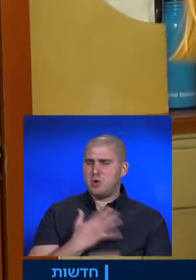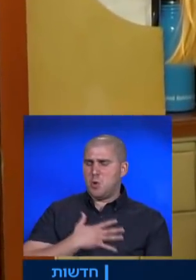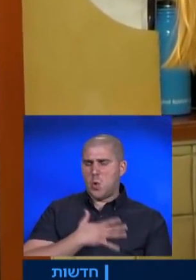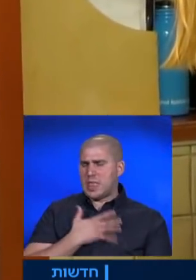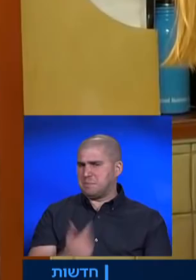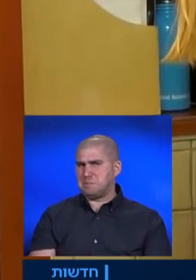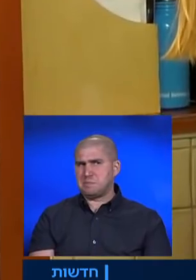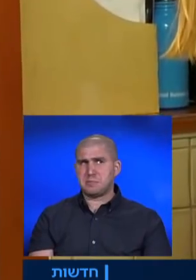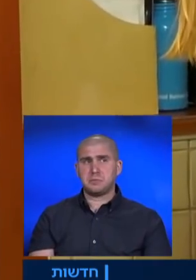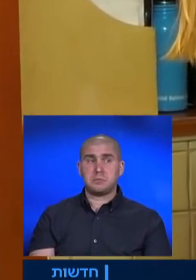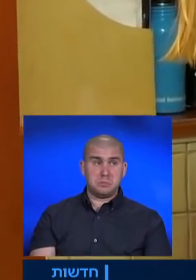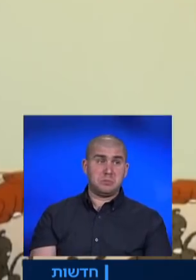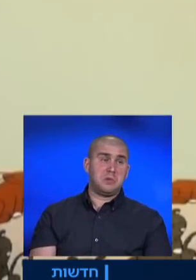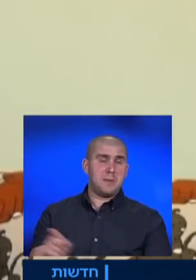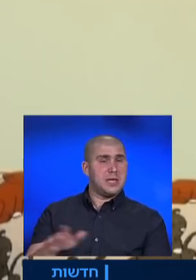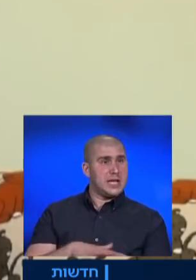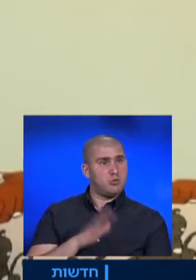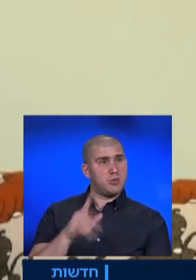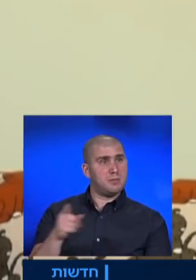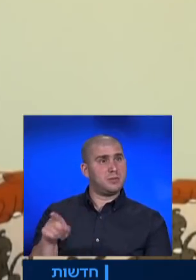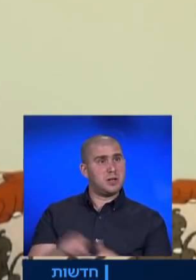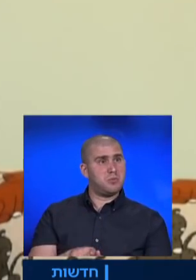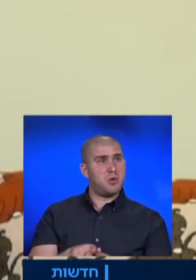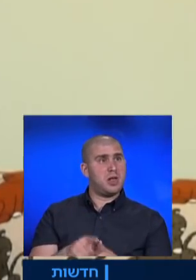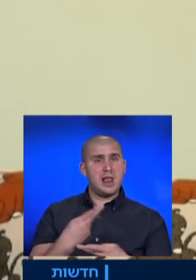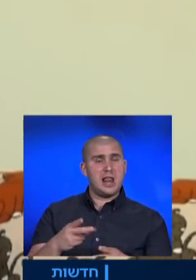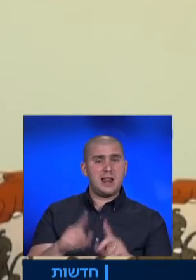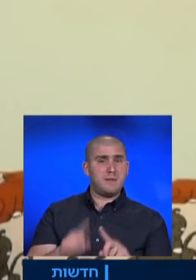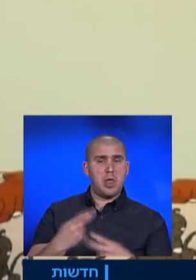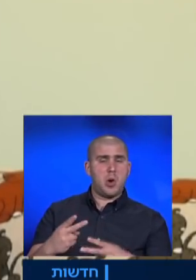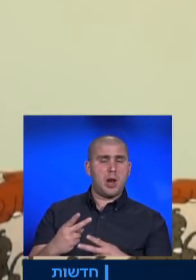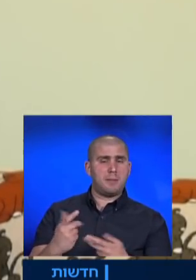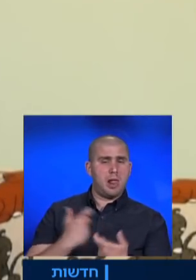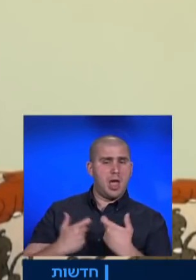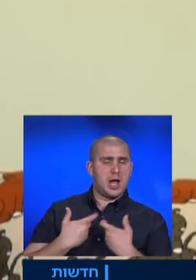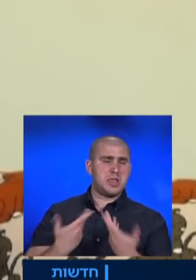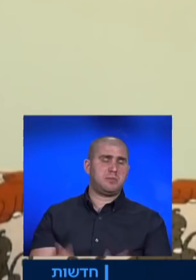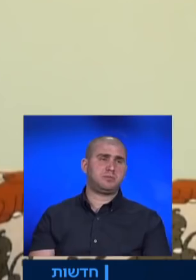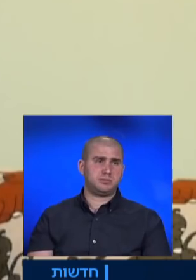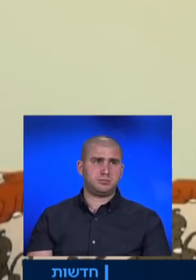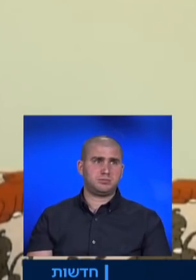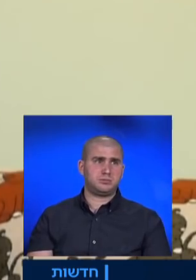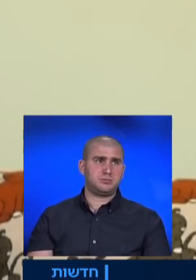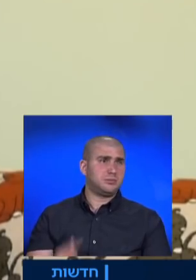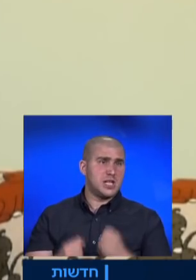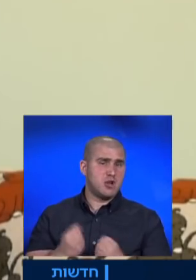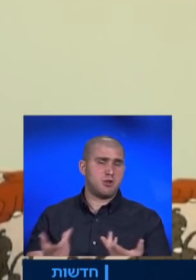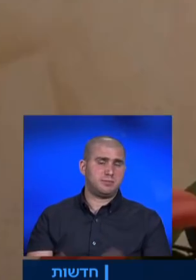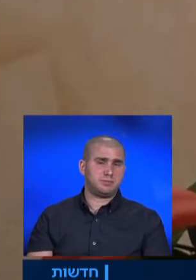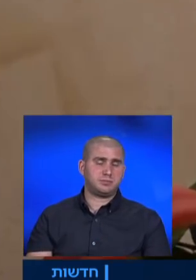ובאיזשהו מקום הם הרגישו גם שהם לא תמיד יכולים להגן עליי כאן. זה קשה.